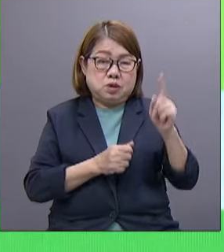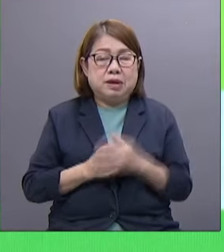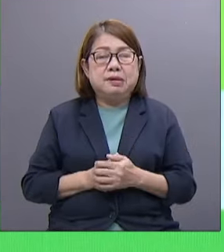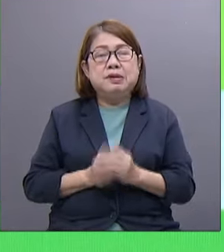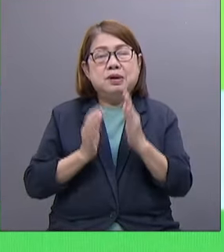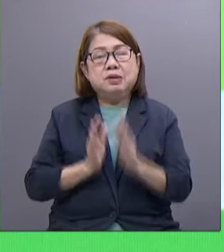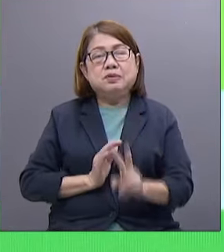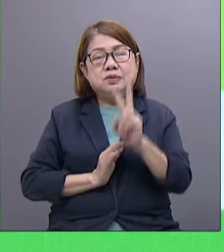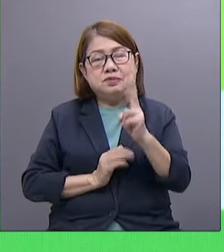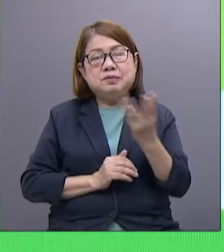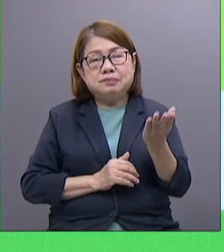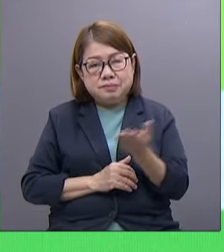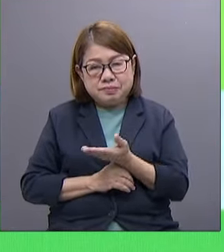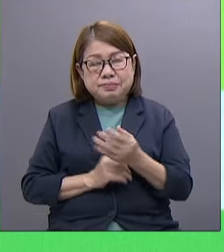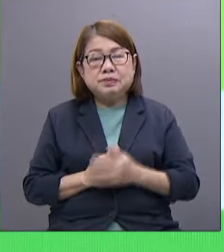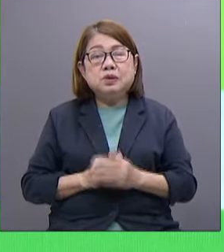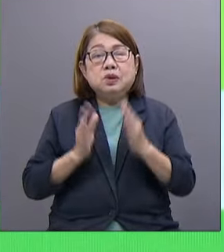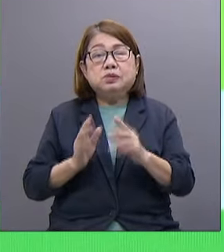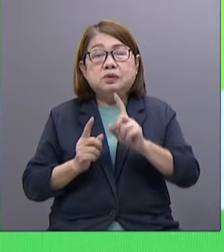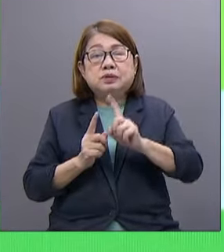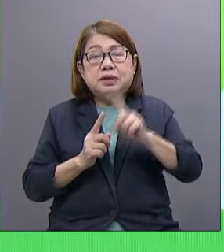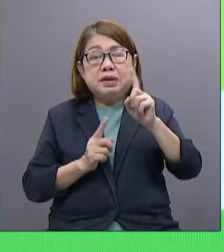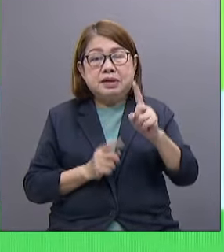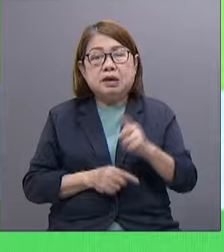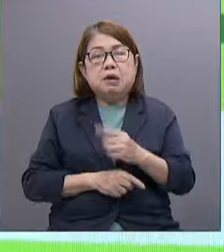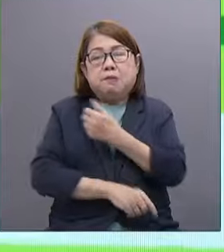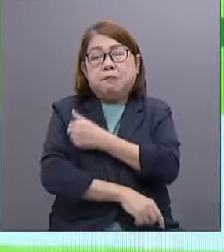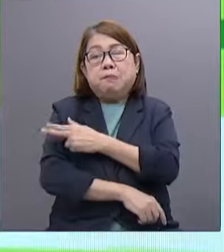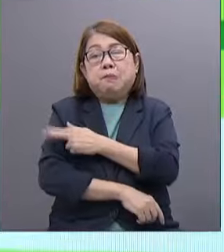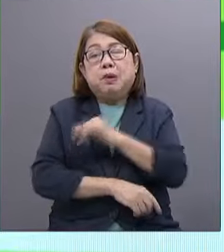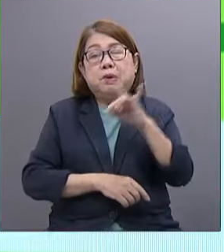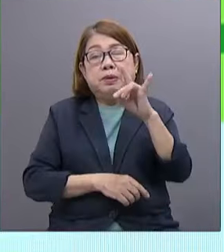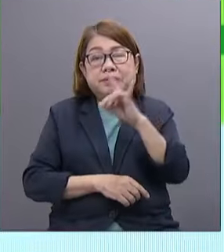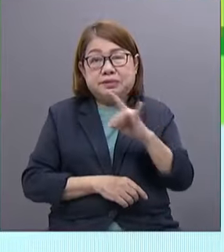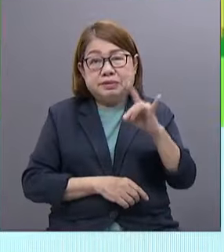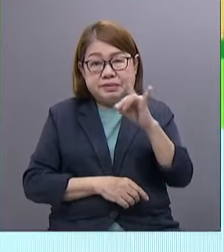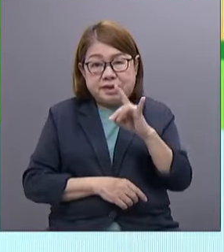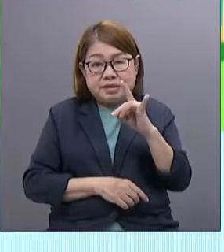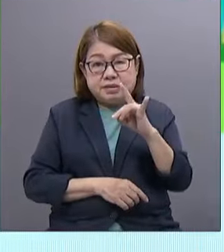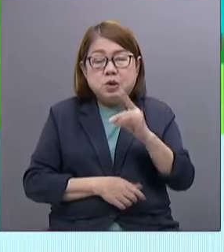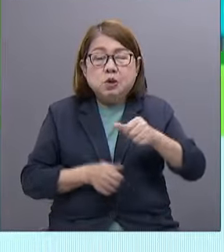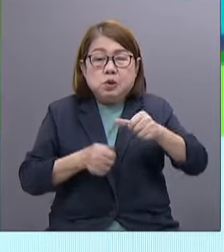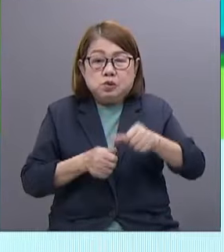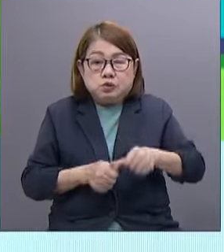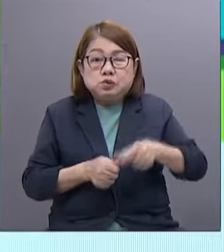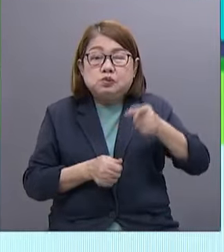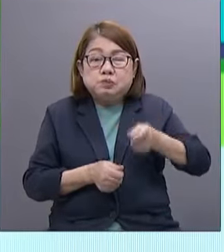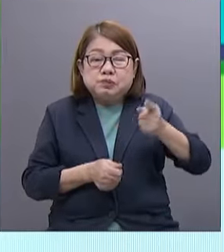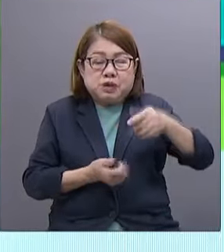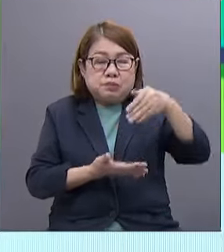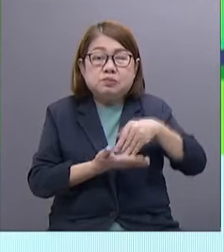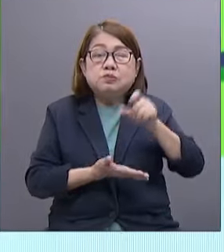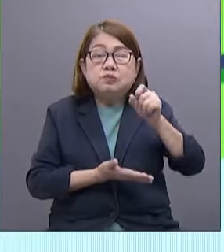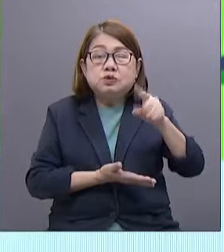ท่านแนะนำกันก่อนนะคะท่านแรกค่ะนายสัตวแพทย์เกษตรสุเตชะสัตวแพทย์ประจำศูนย์วิจัยและนวัตกรรม